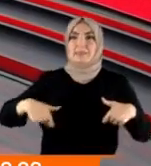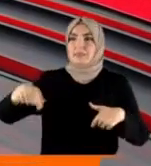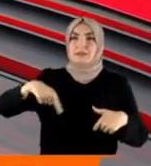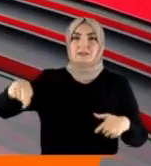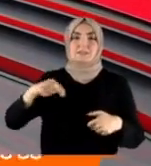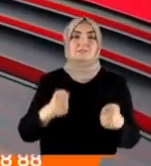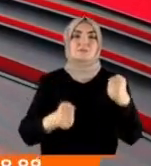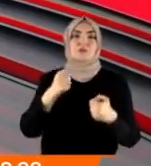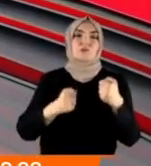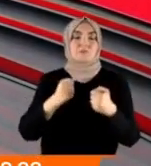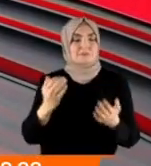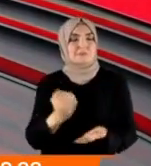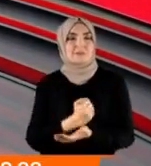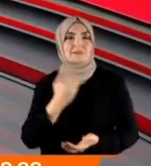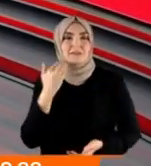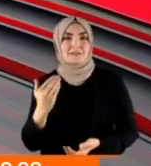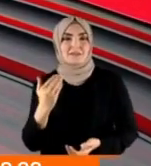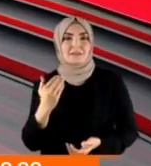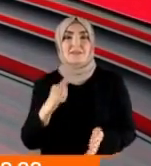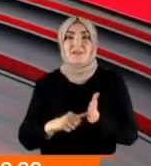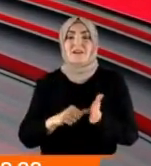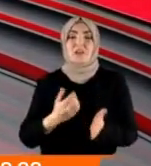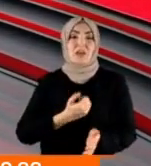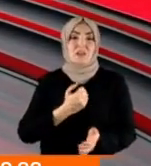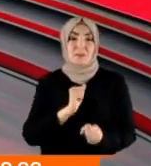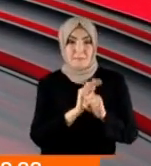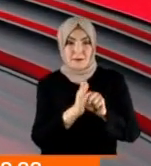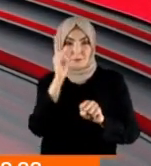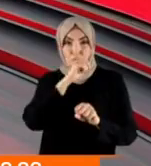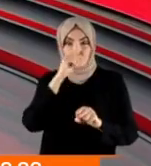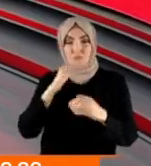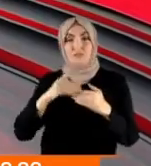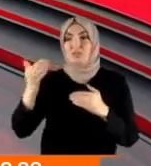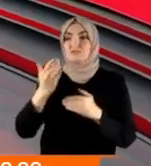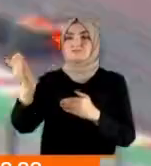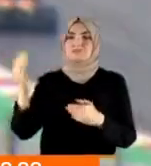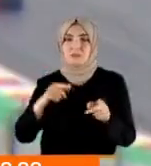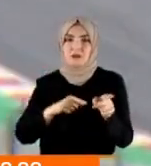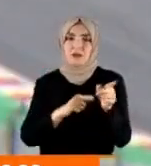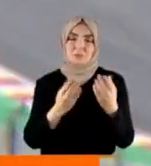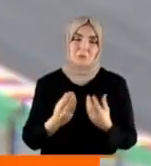severler tarihi heyecanı pandemi nedeniyle dışarıdan takip etti.